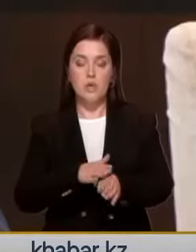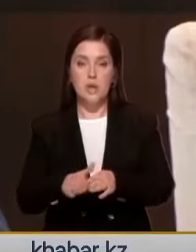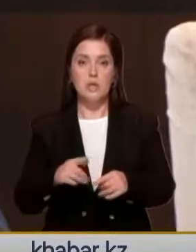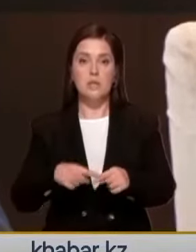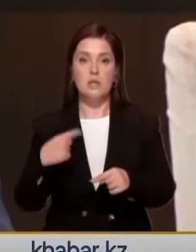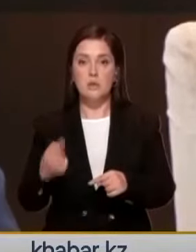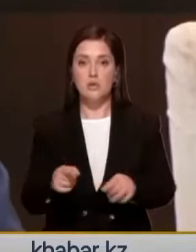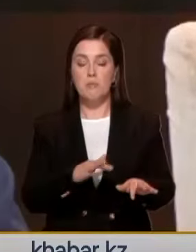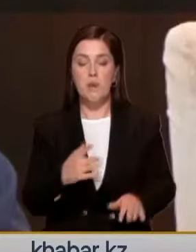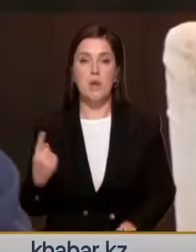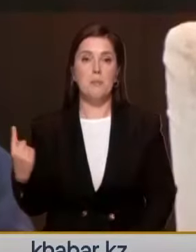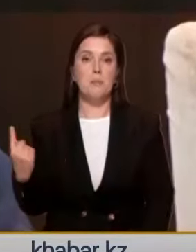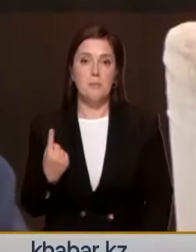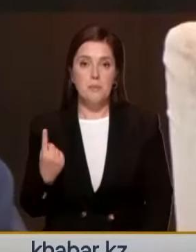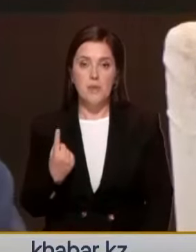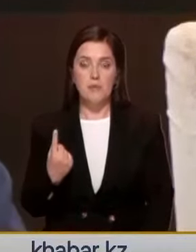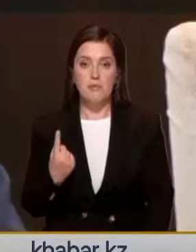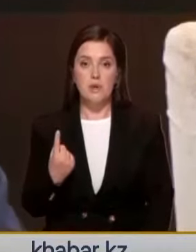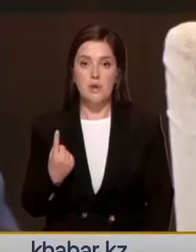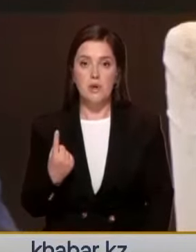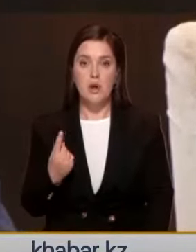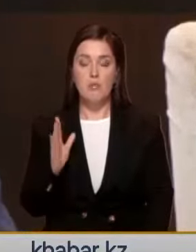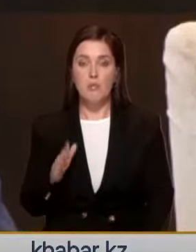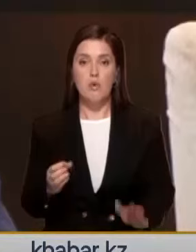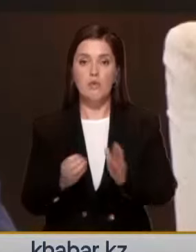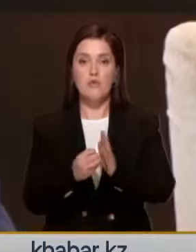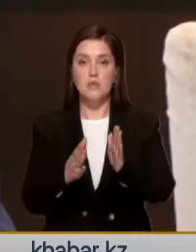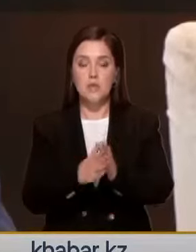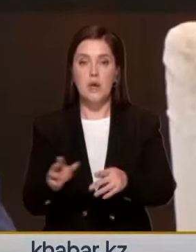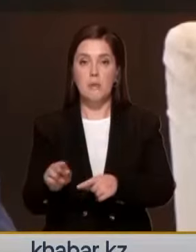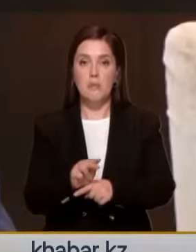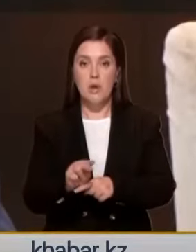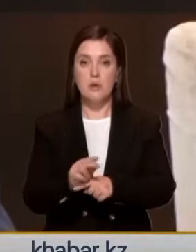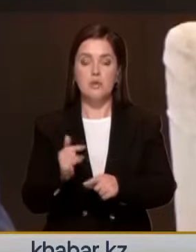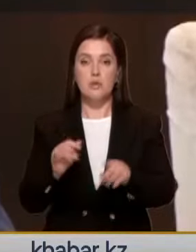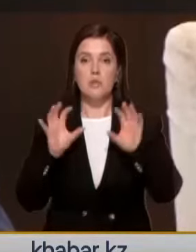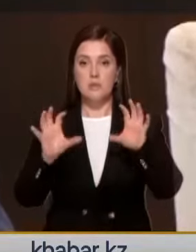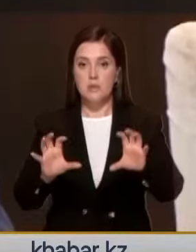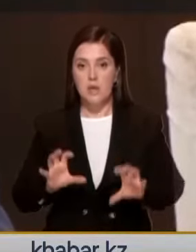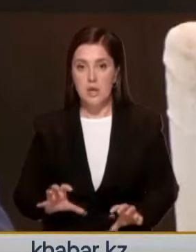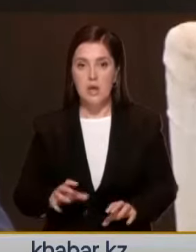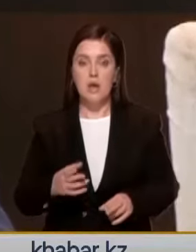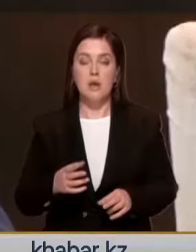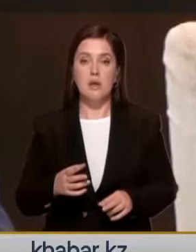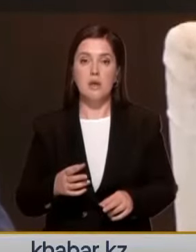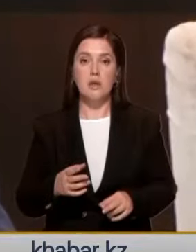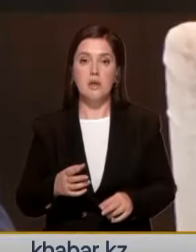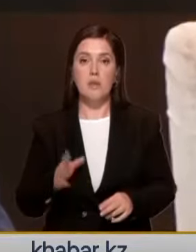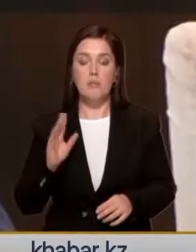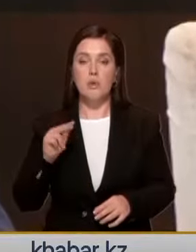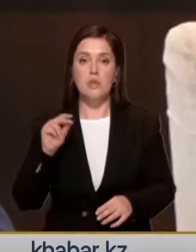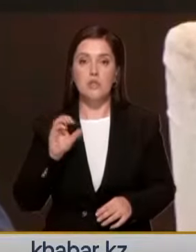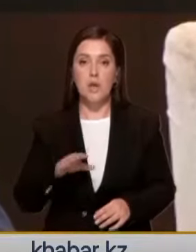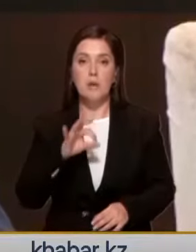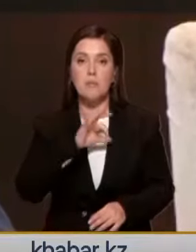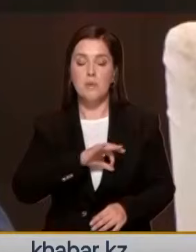следующие меры. Первое. Инициировать внесение поправок в действующее законодательство о естественных монополий в части